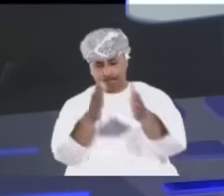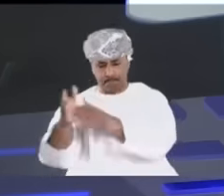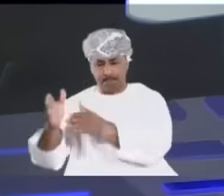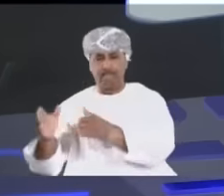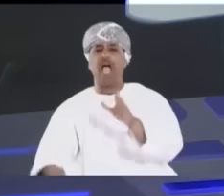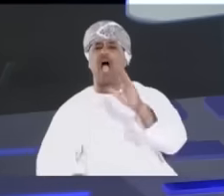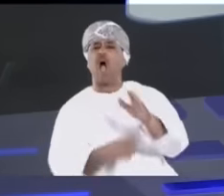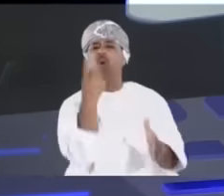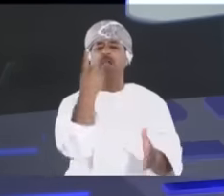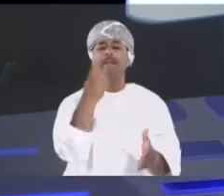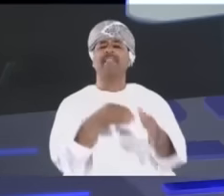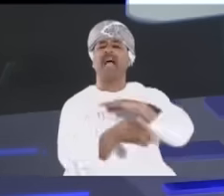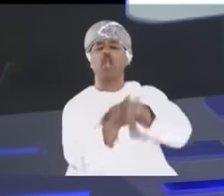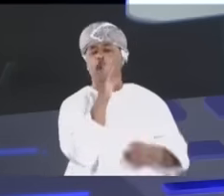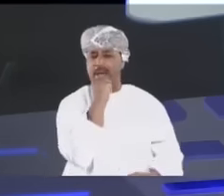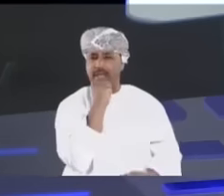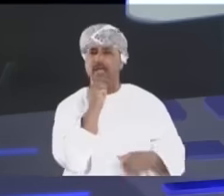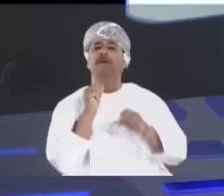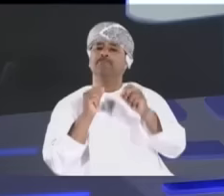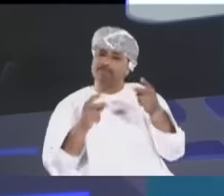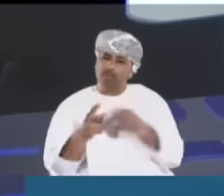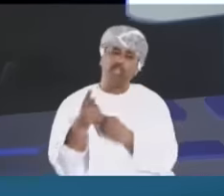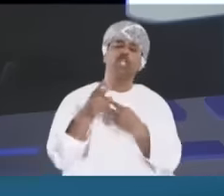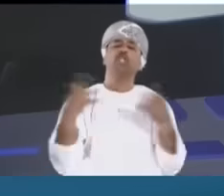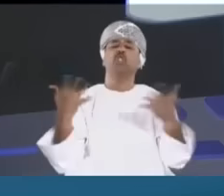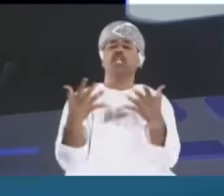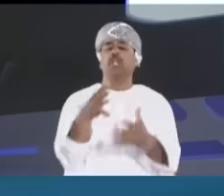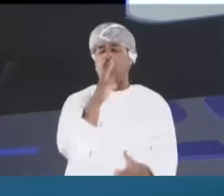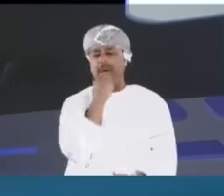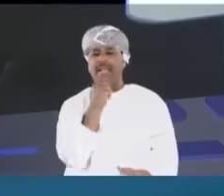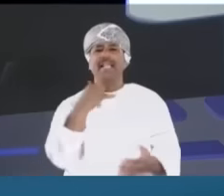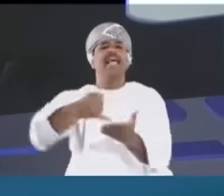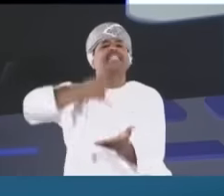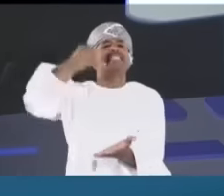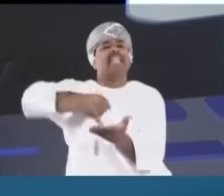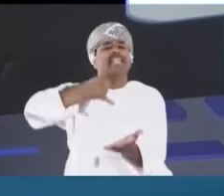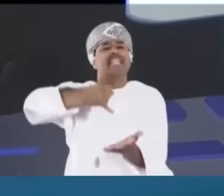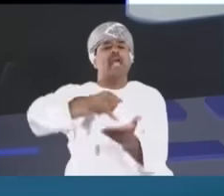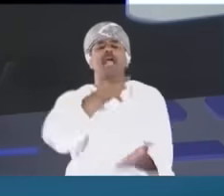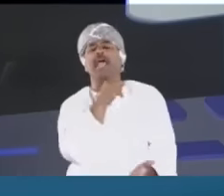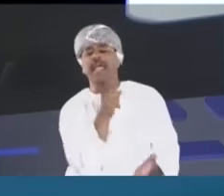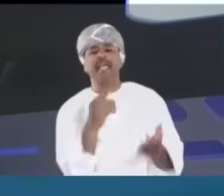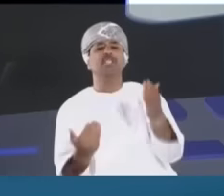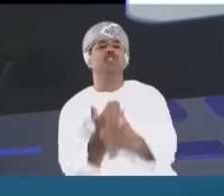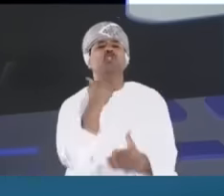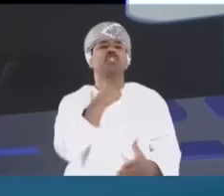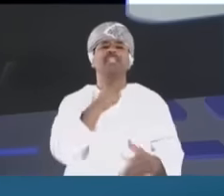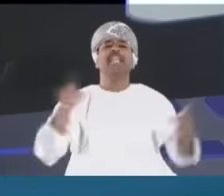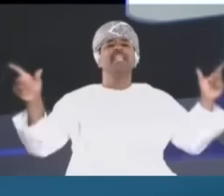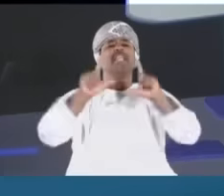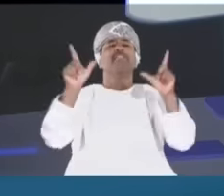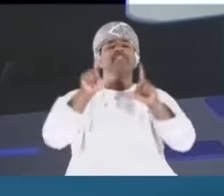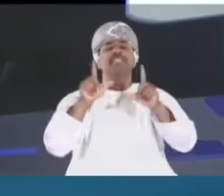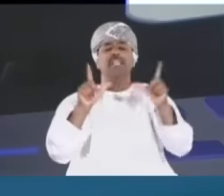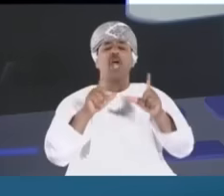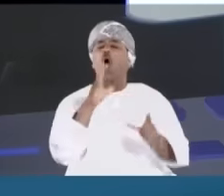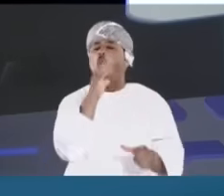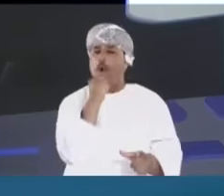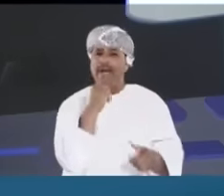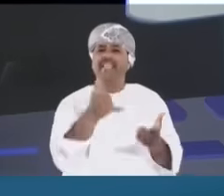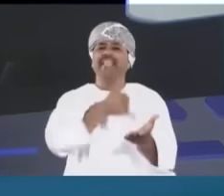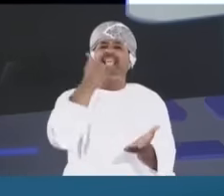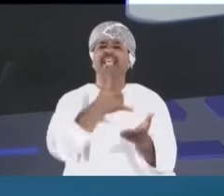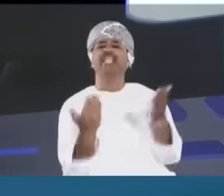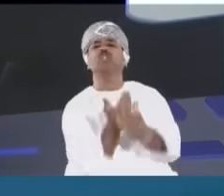لأول مرة في السلطنة دشنت الشركة العمانية للاتصالات عمان تل خدمة تلفزيون عمان تل